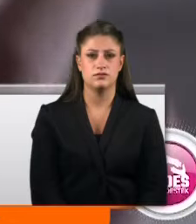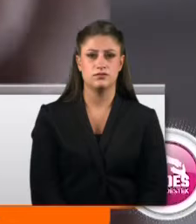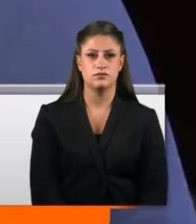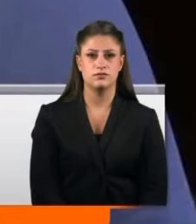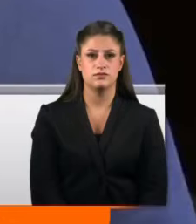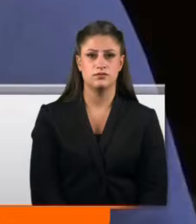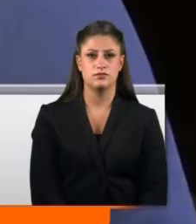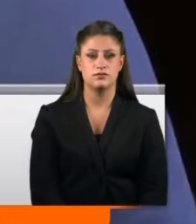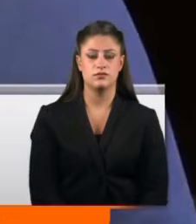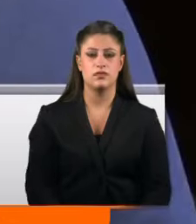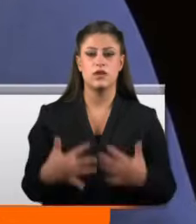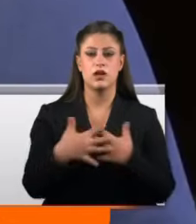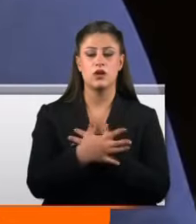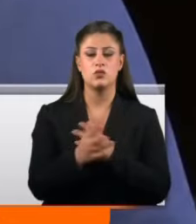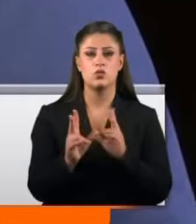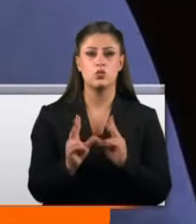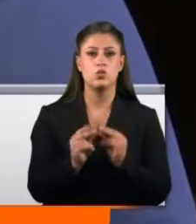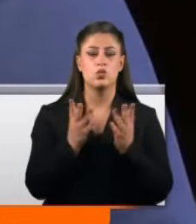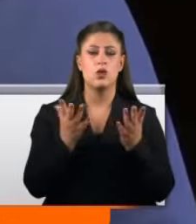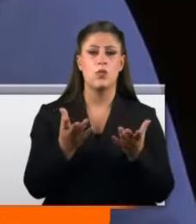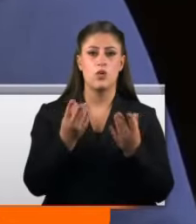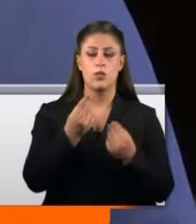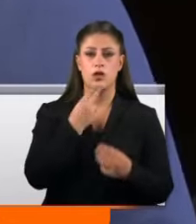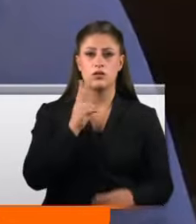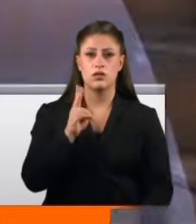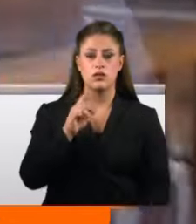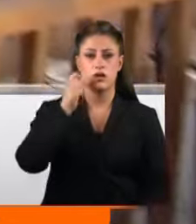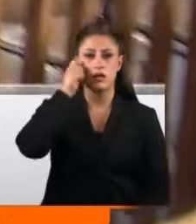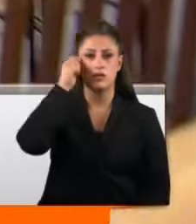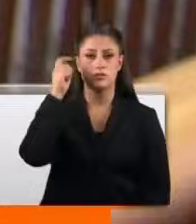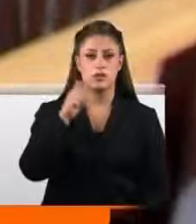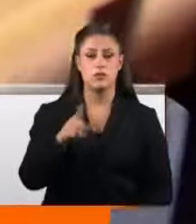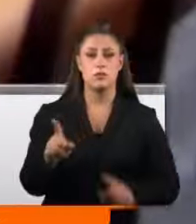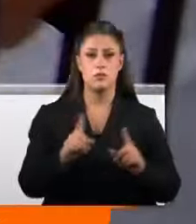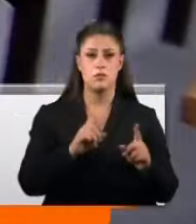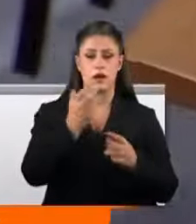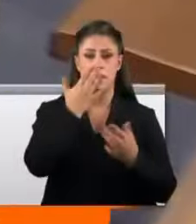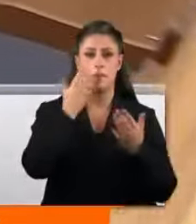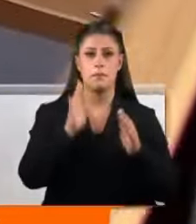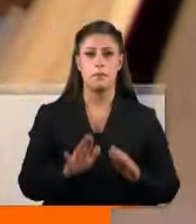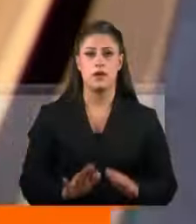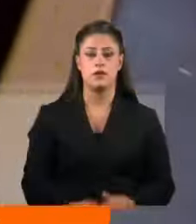geliriz dedi. Geceleri uyku uyuyamaz hale gelen kadın Kasım ayındaki duruşmayı bekliyor.